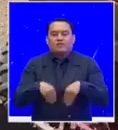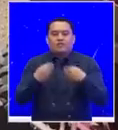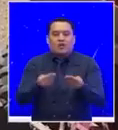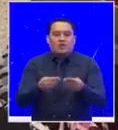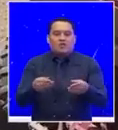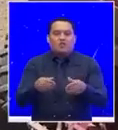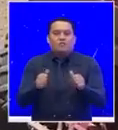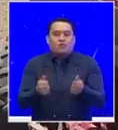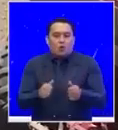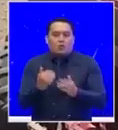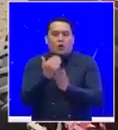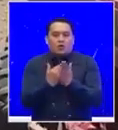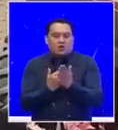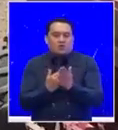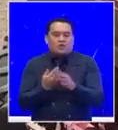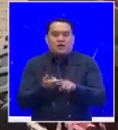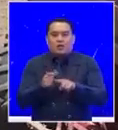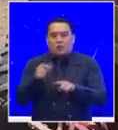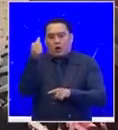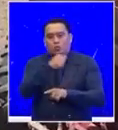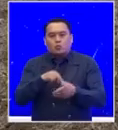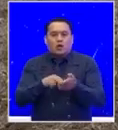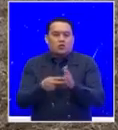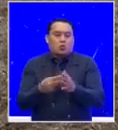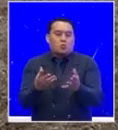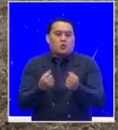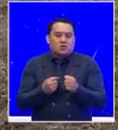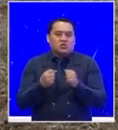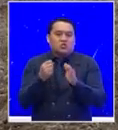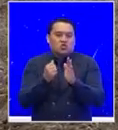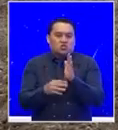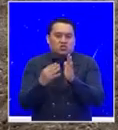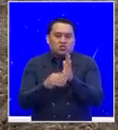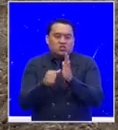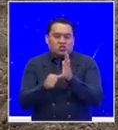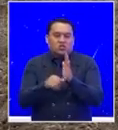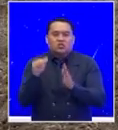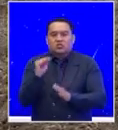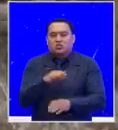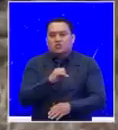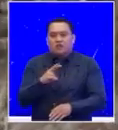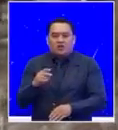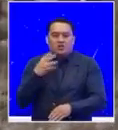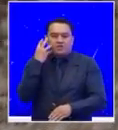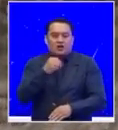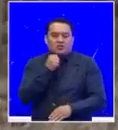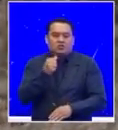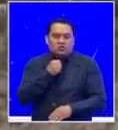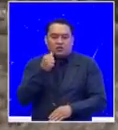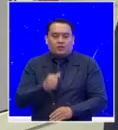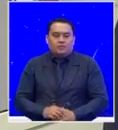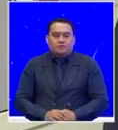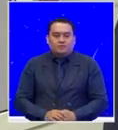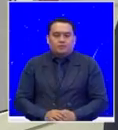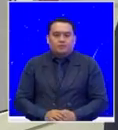региональная формула, придерживаясь которой в этом году планируется получить порядка 60 тысяч тонн стратегически важного продукта свекловичного